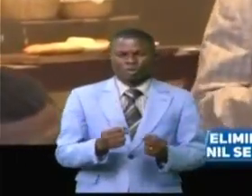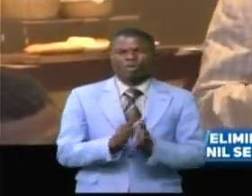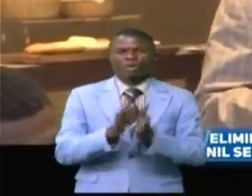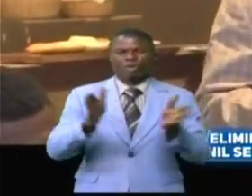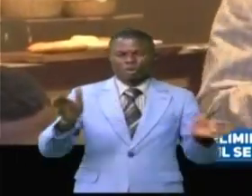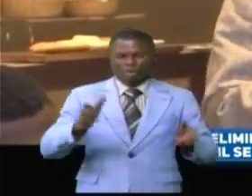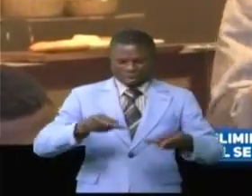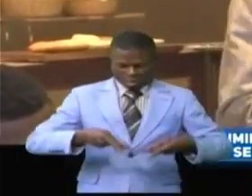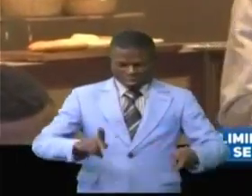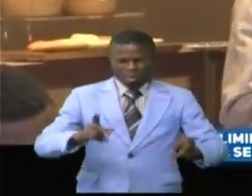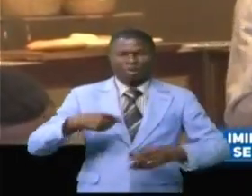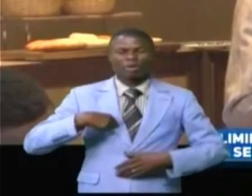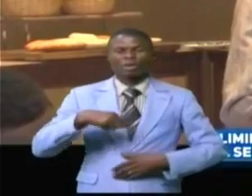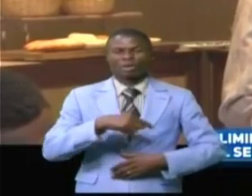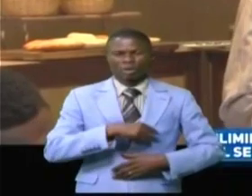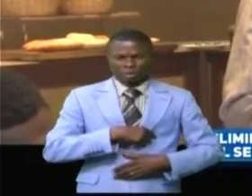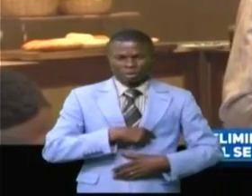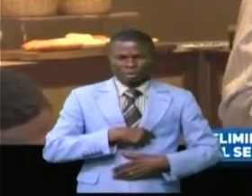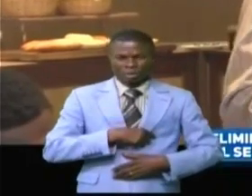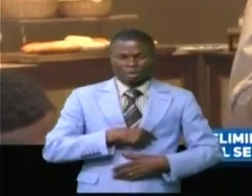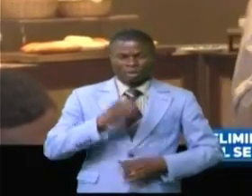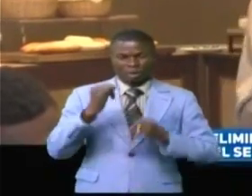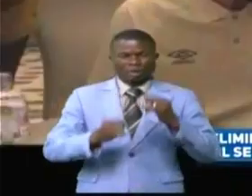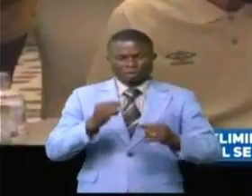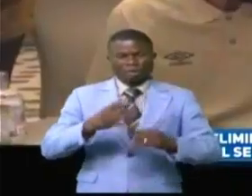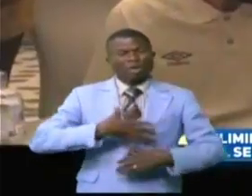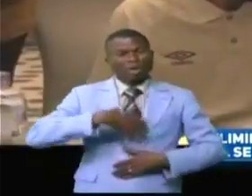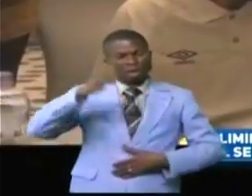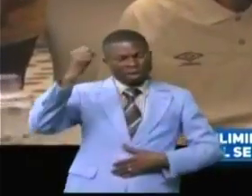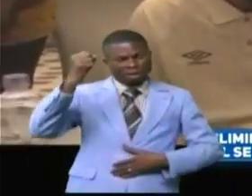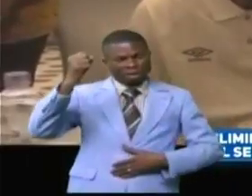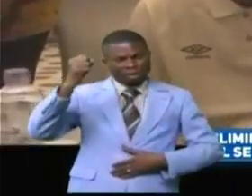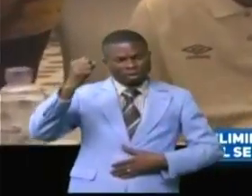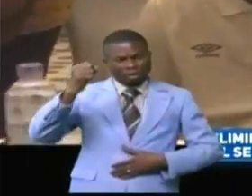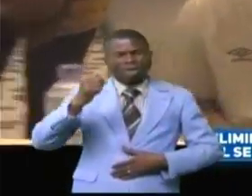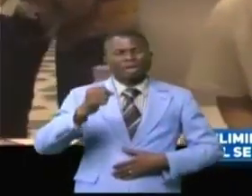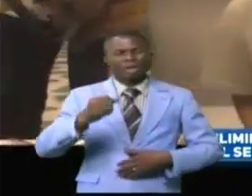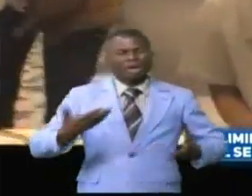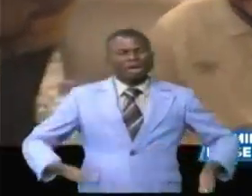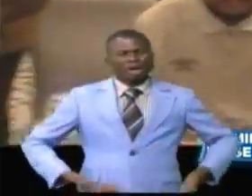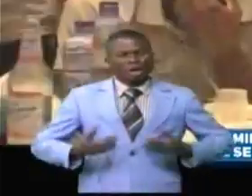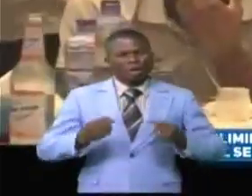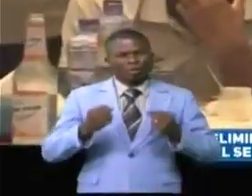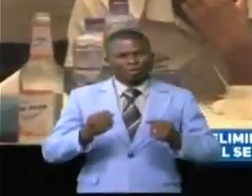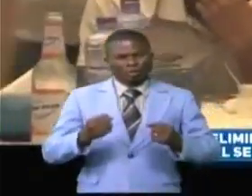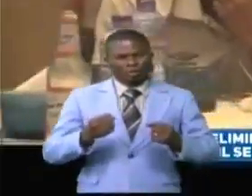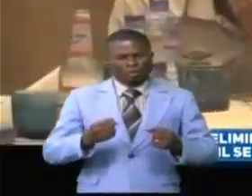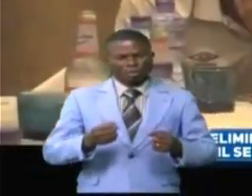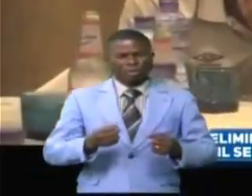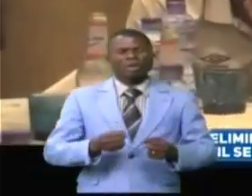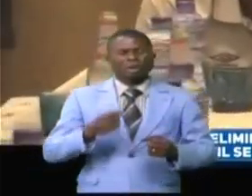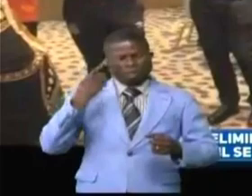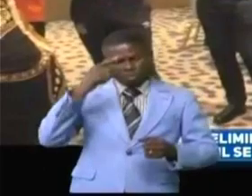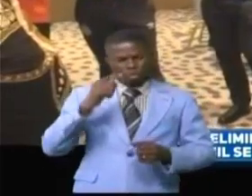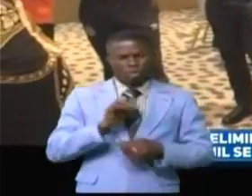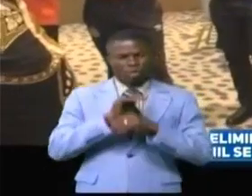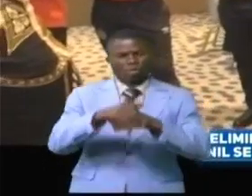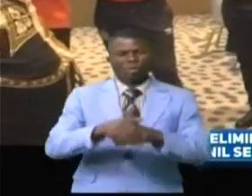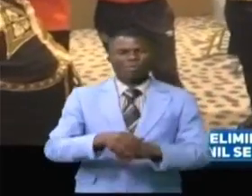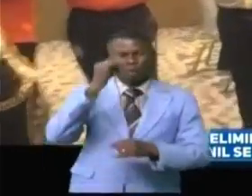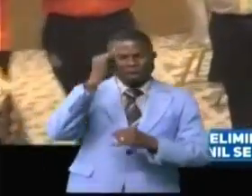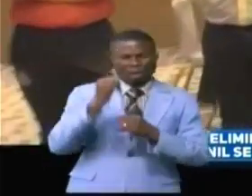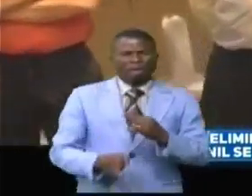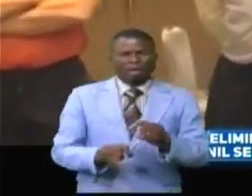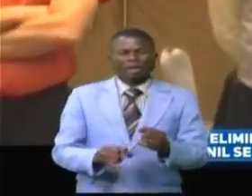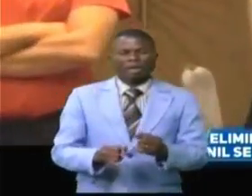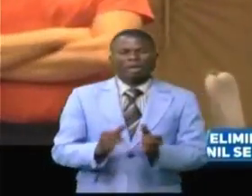nous permettre, en cas de qualification, de renouer en fait avec la phase finale de la CAN. Et nous